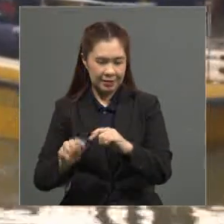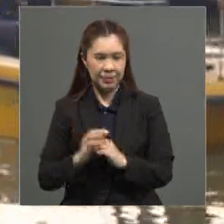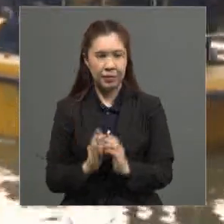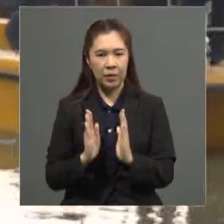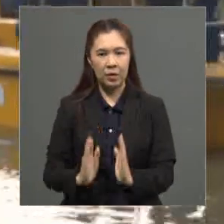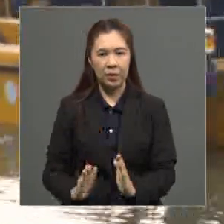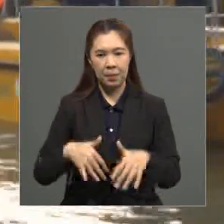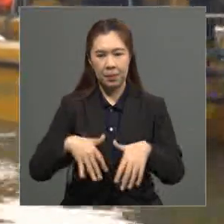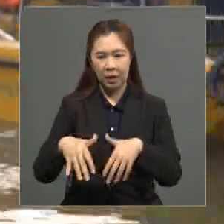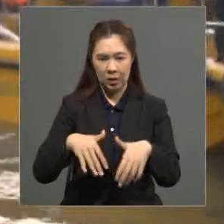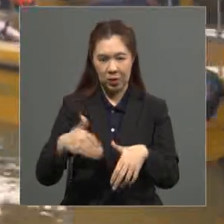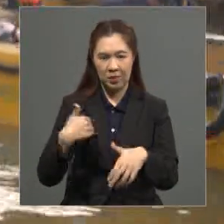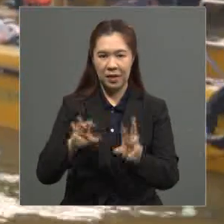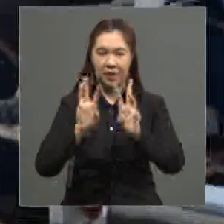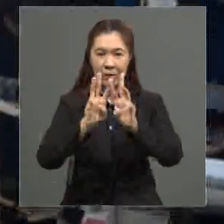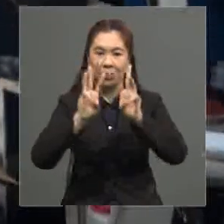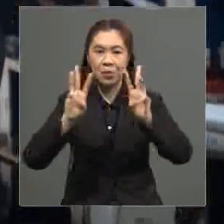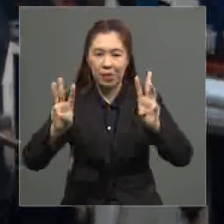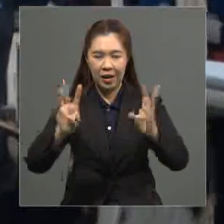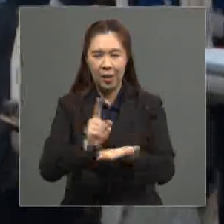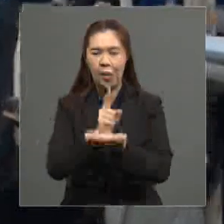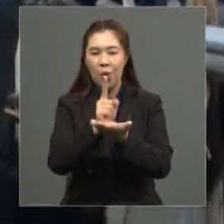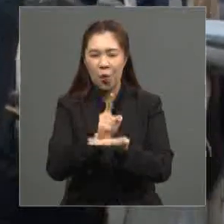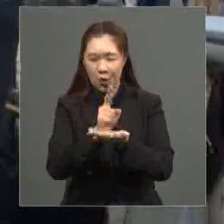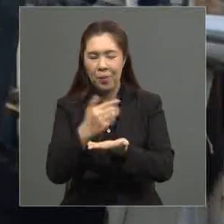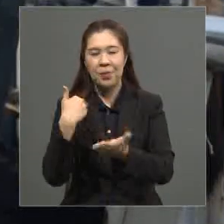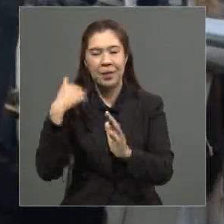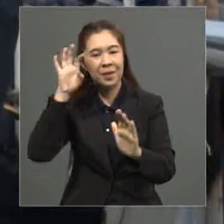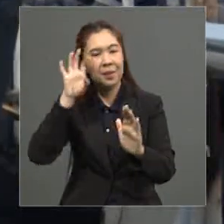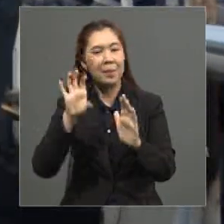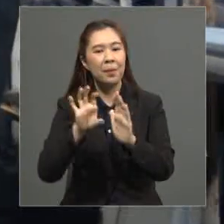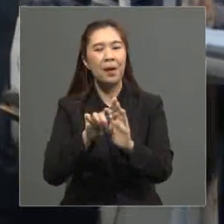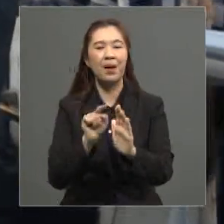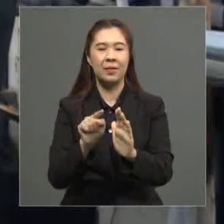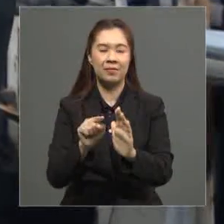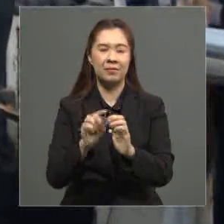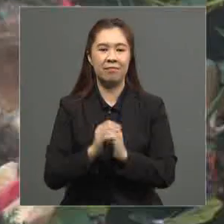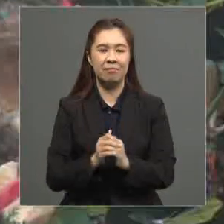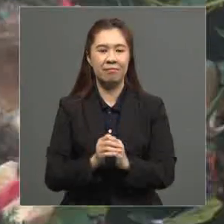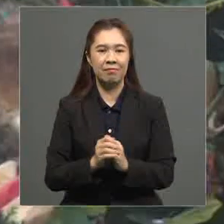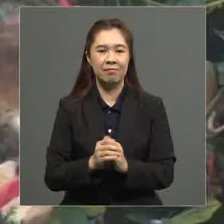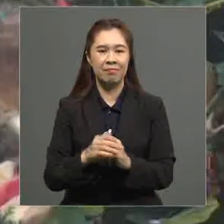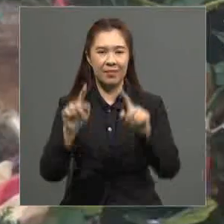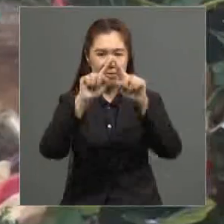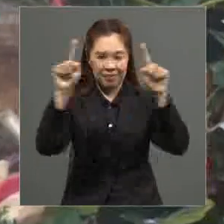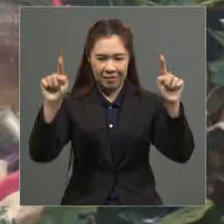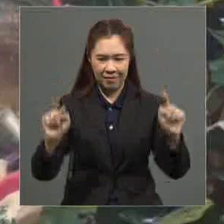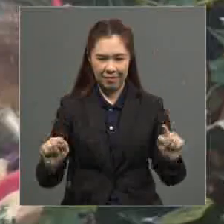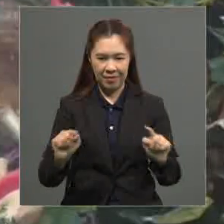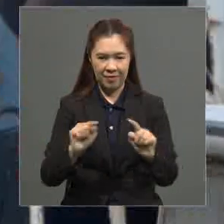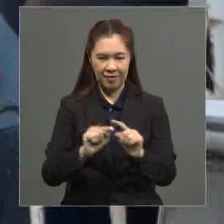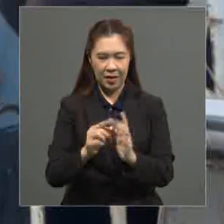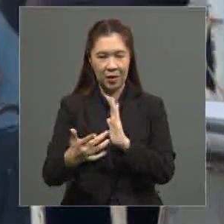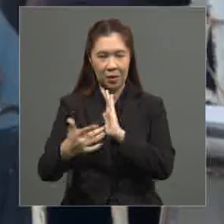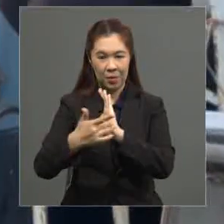ประชาชนลอยกระทงดิจิตอลหรือว่าทางออนไลน์เนี่ยในเว็บไซต์ที่แสดงบรรยากาศเสมือนจริงของสวนสาธารณะกรุงเทพฯทั้ง